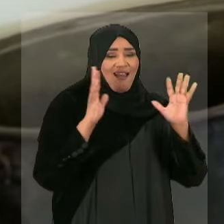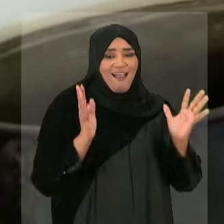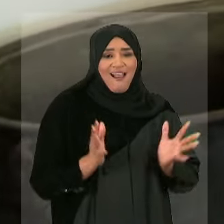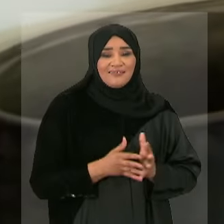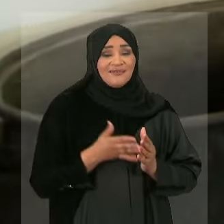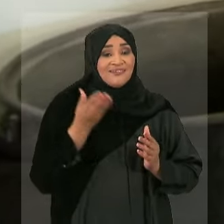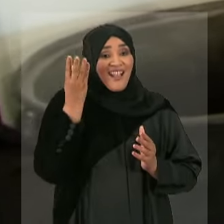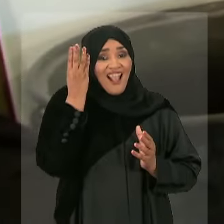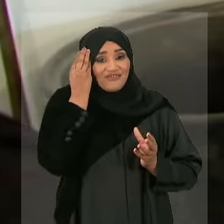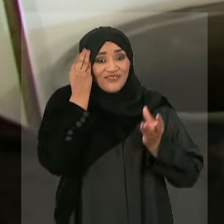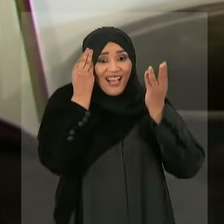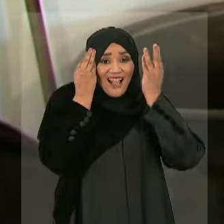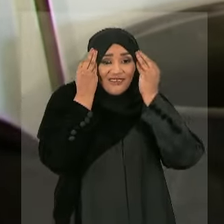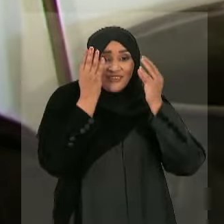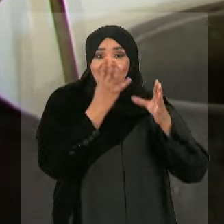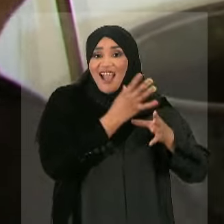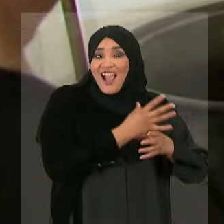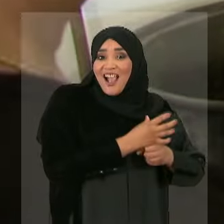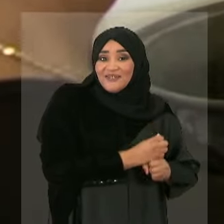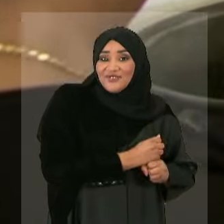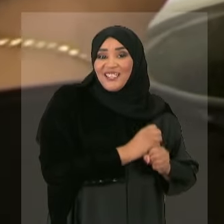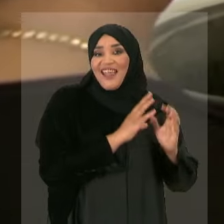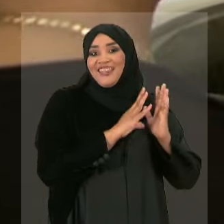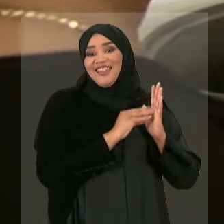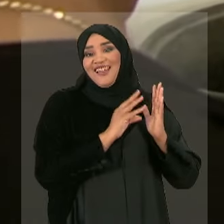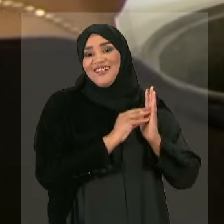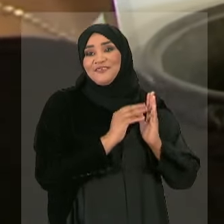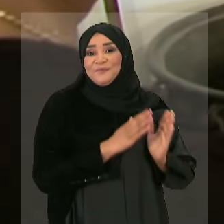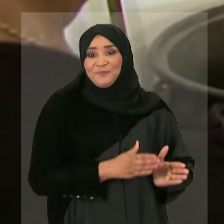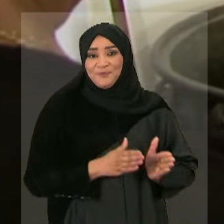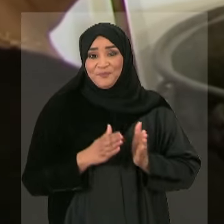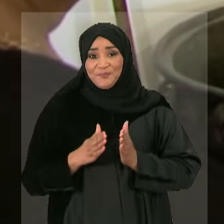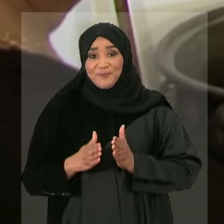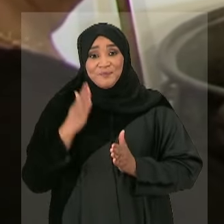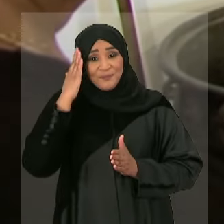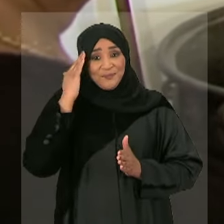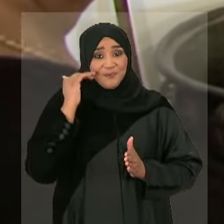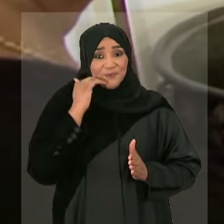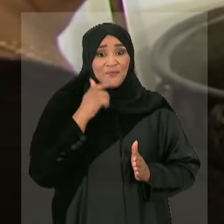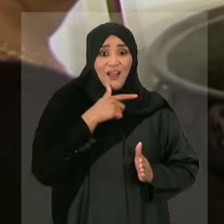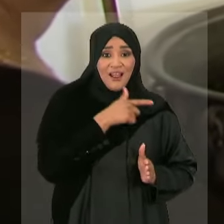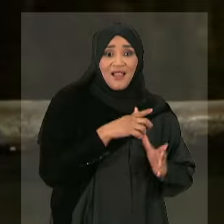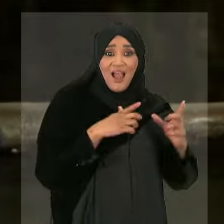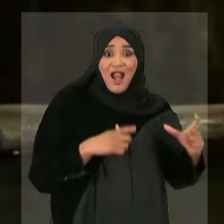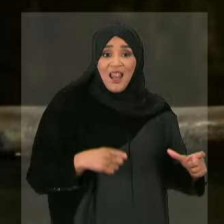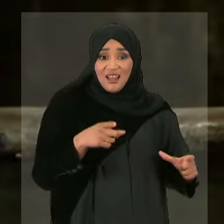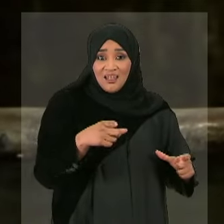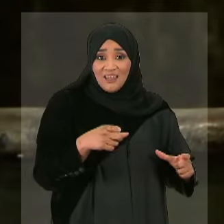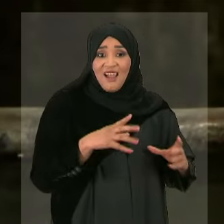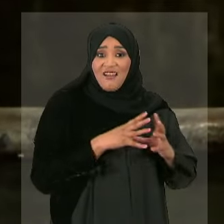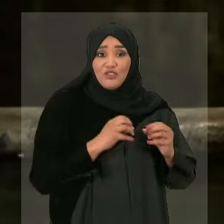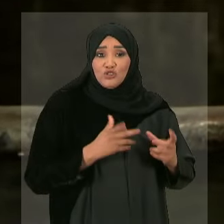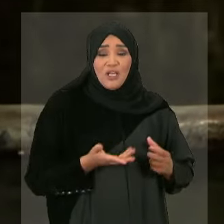هذا الدست يمكن يكون هذا للطبيخ، هذا الزيت للطبيخ، بس هو الدست عادة للغسيل في حلي. كل هاي